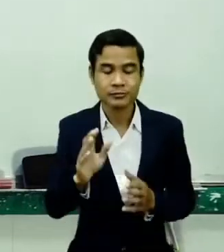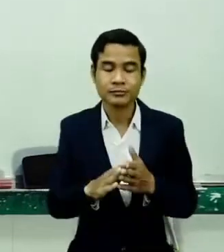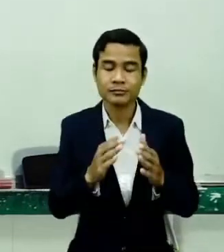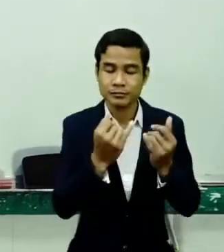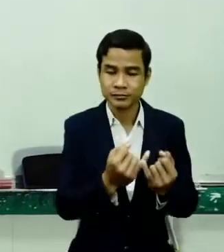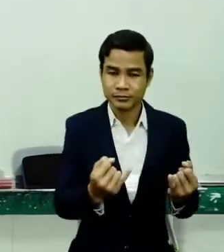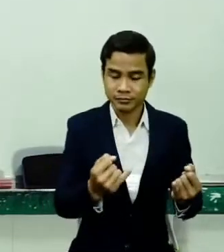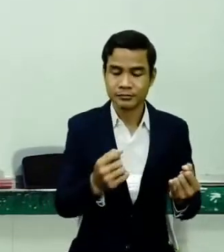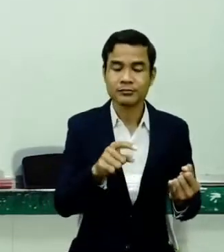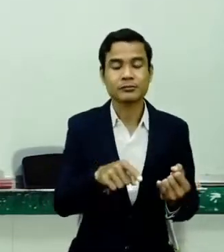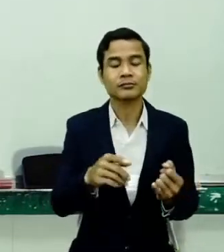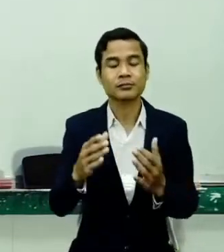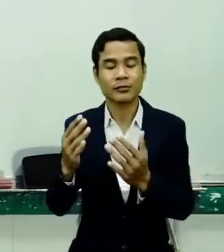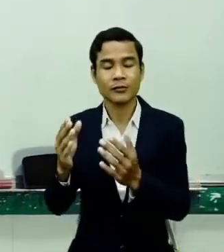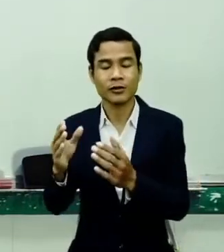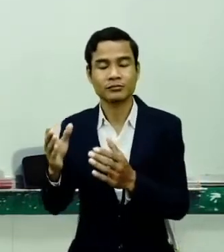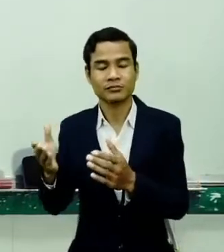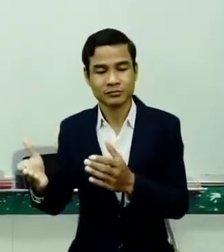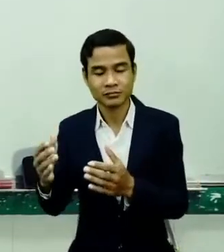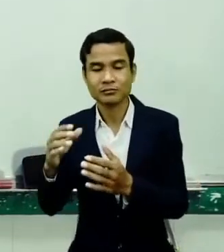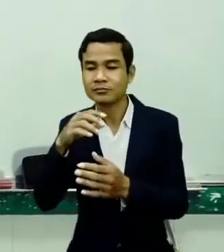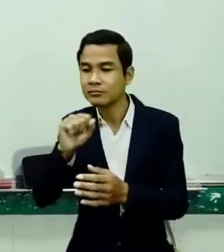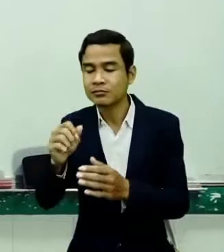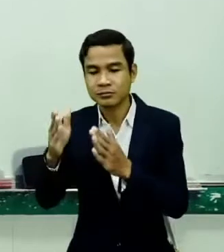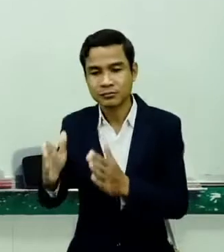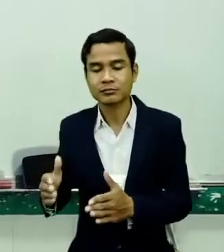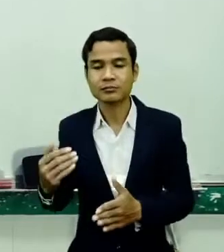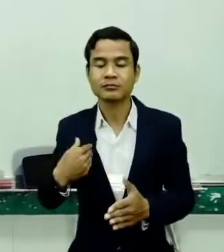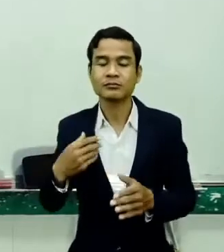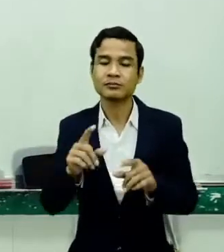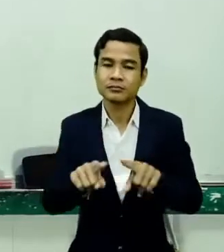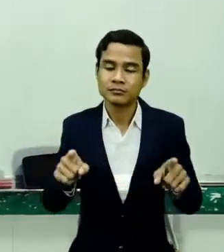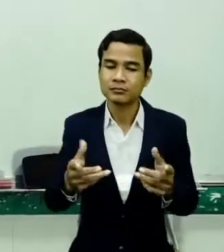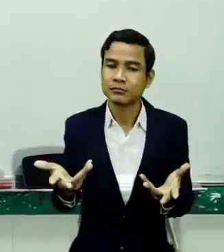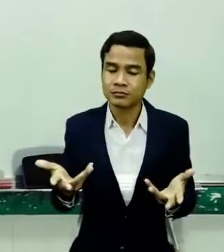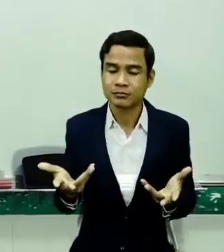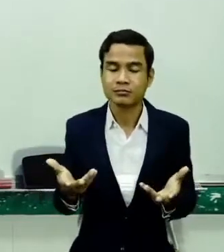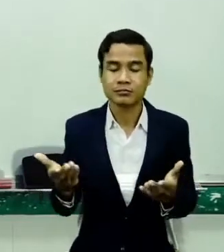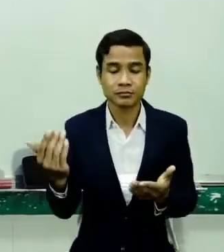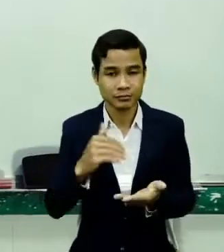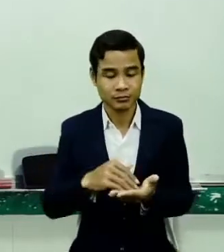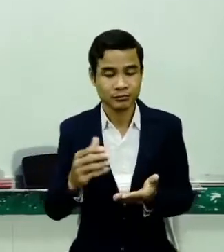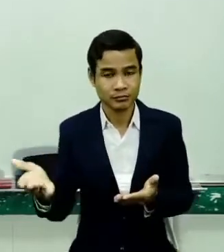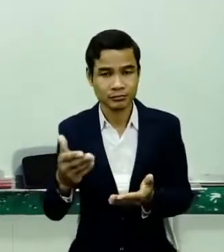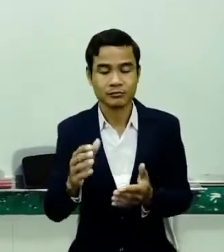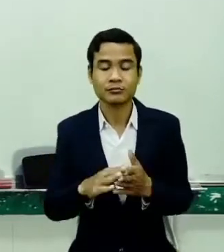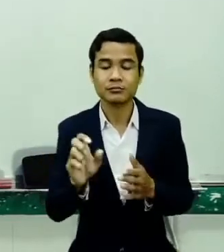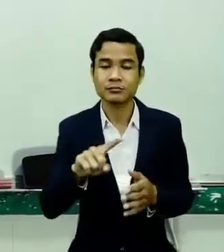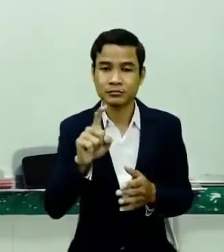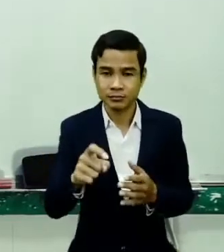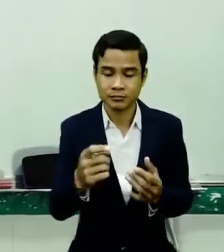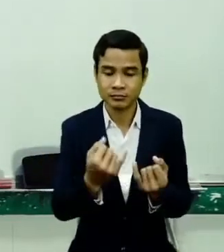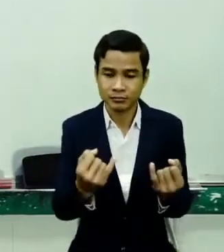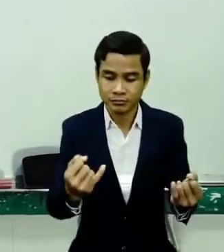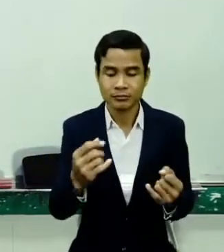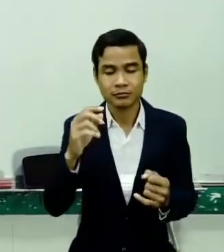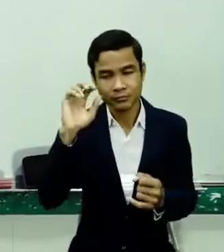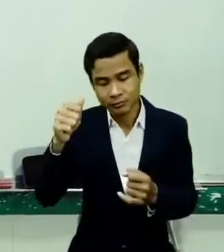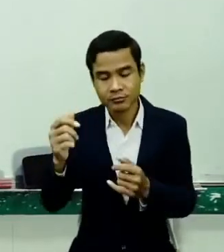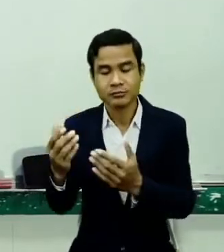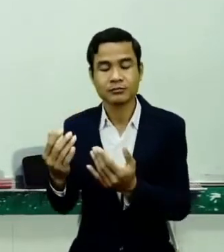កុមារនិងចាស់មានភាពខុសគ្នាអ្វីខ្លះម្ដងទៀតតើកុមារនិ